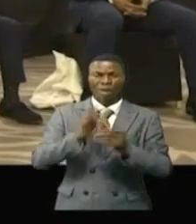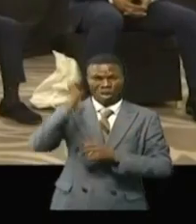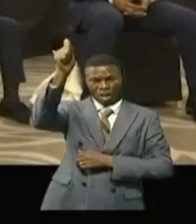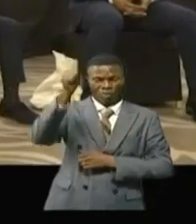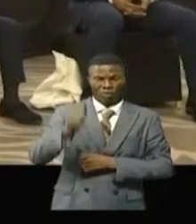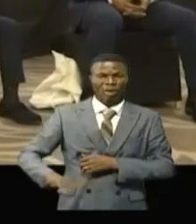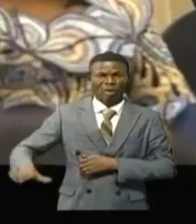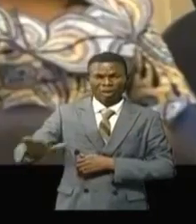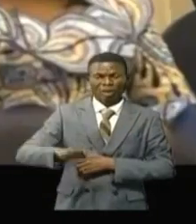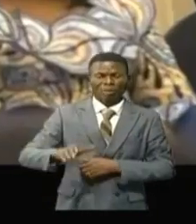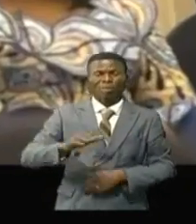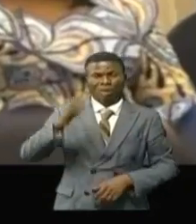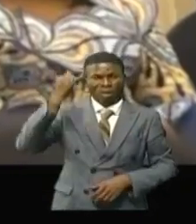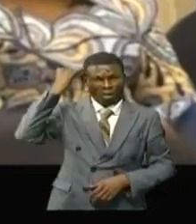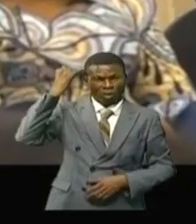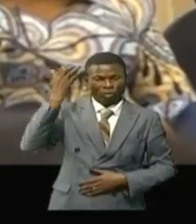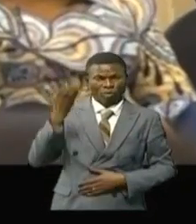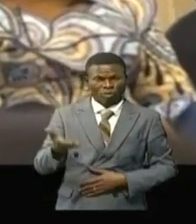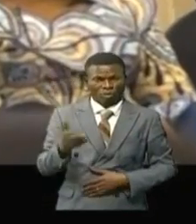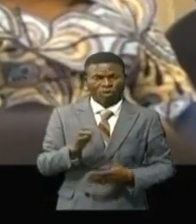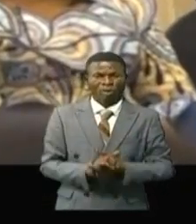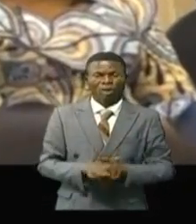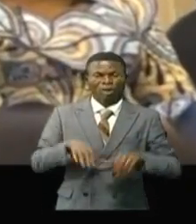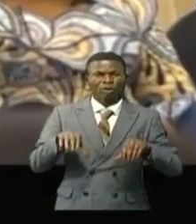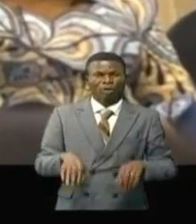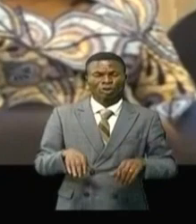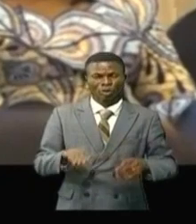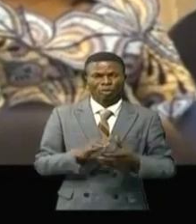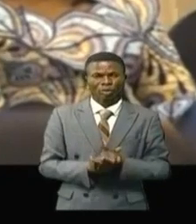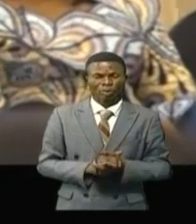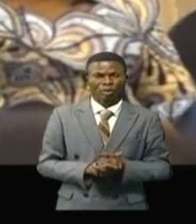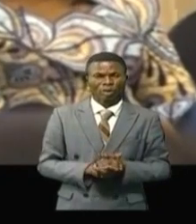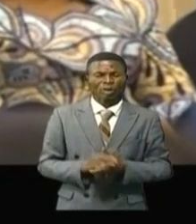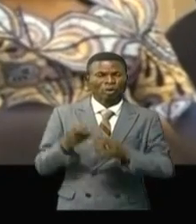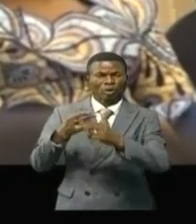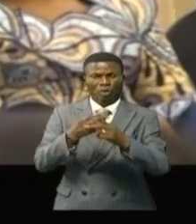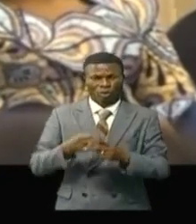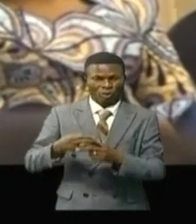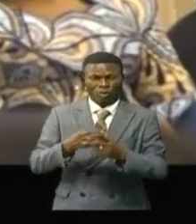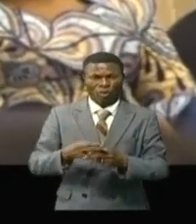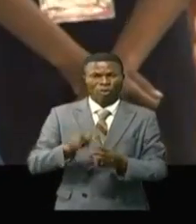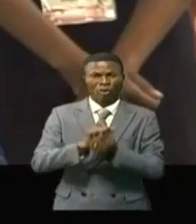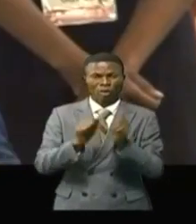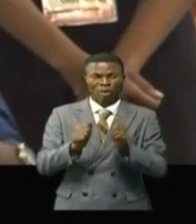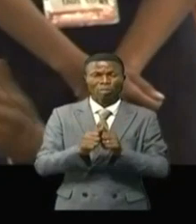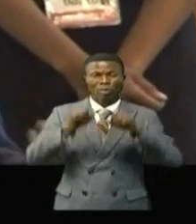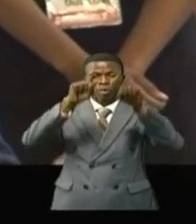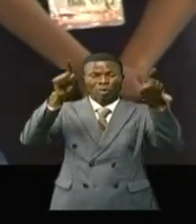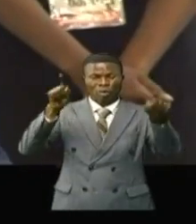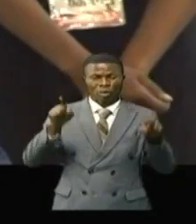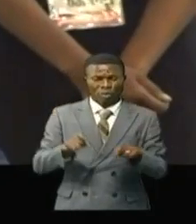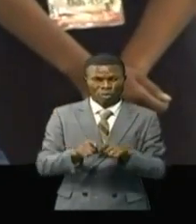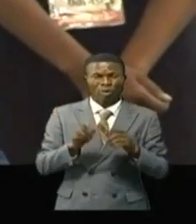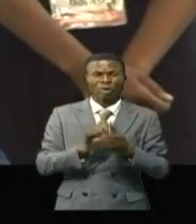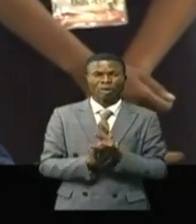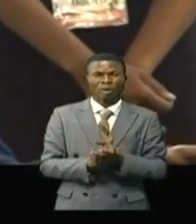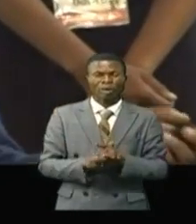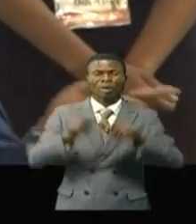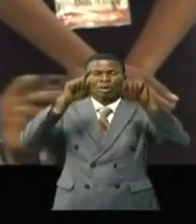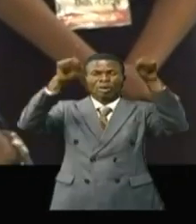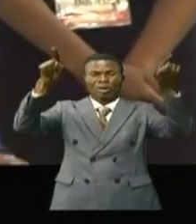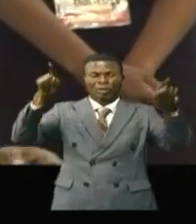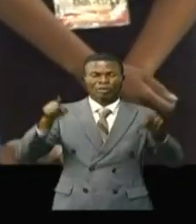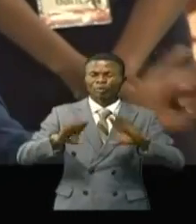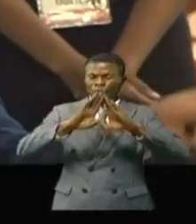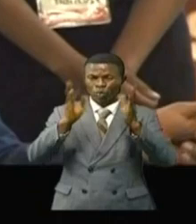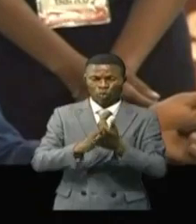pays de Lumumba. Ce sont les instances de régulation qui contrôlent également l'attribution de fréquences. Par quelle magie toutes ces